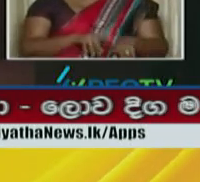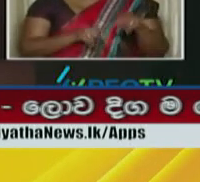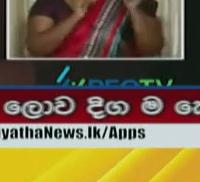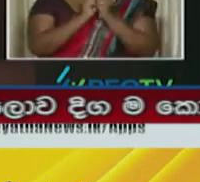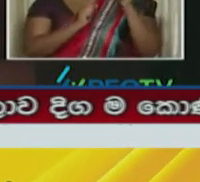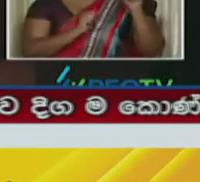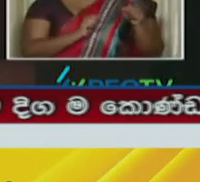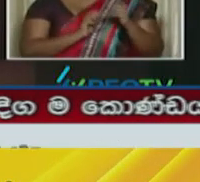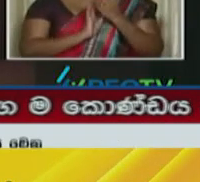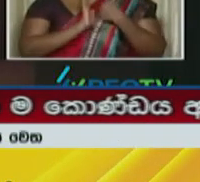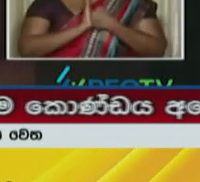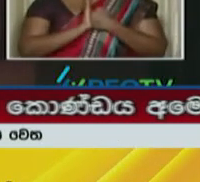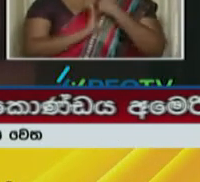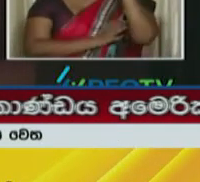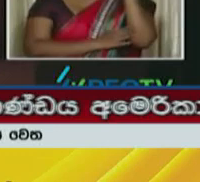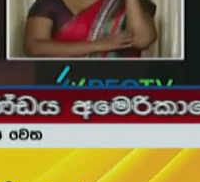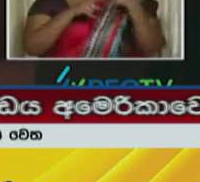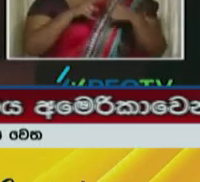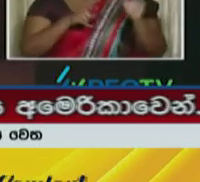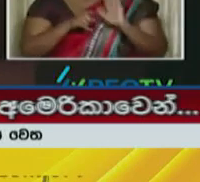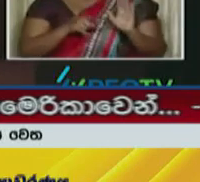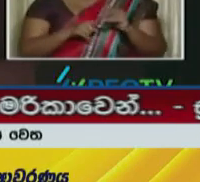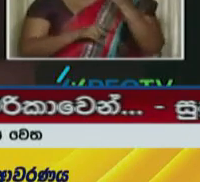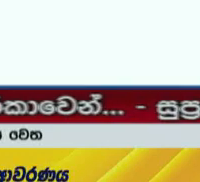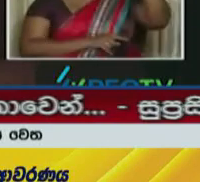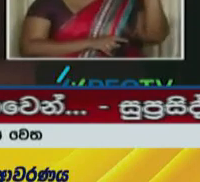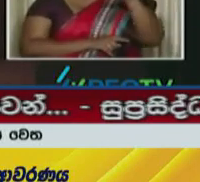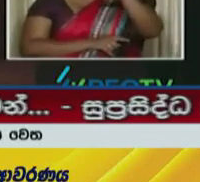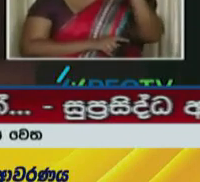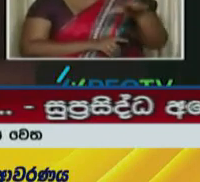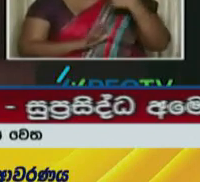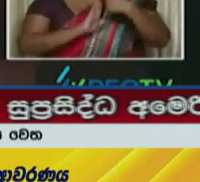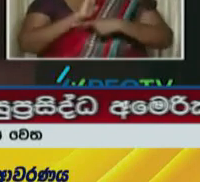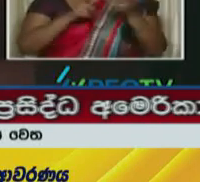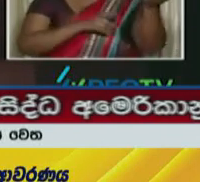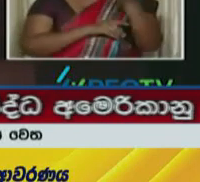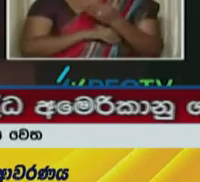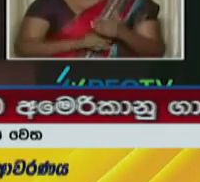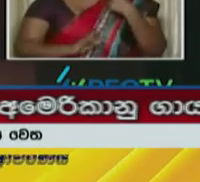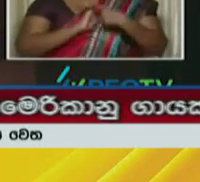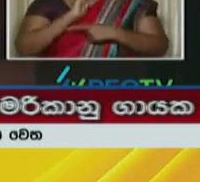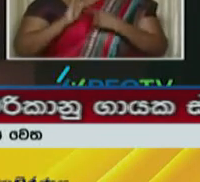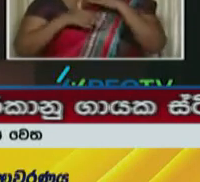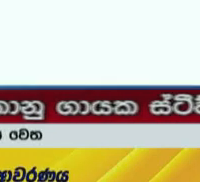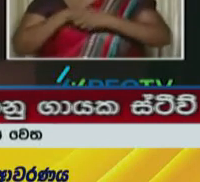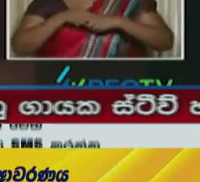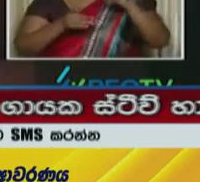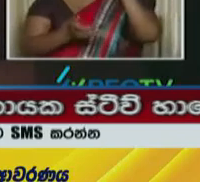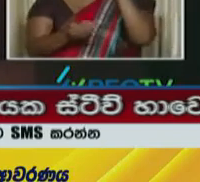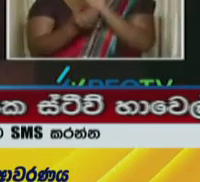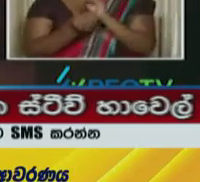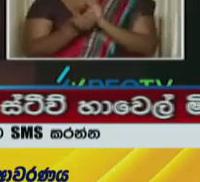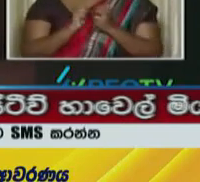වුණා නම් අති උතුම් වූ කාඩිනල් තුමා පමණක් නෙවෙයි කතෝලික ප්‍රජාව මේ රටේ ජනතාව රටේ ජාතික ආරක්ෂාව